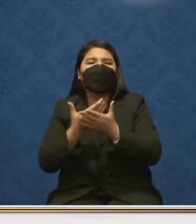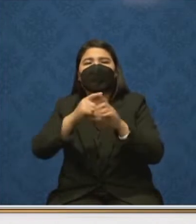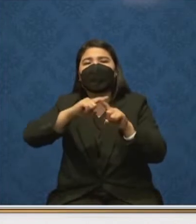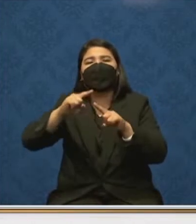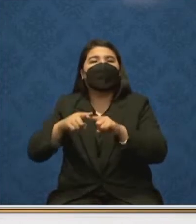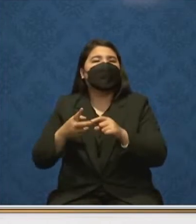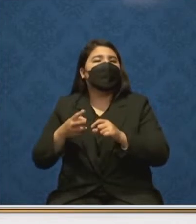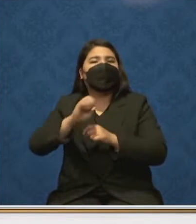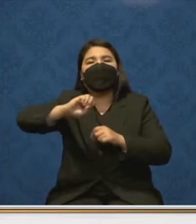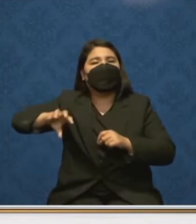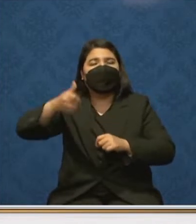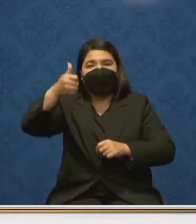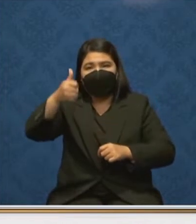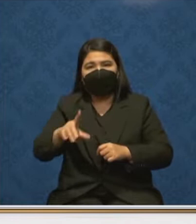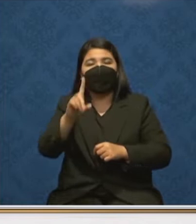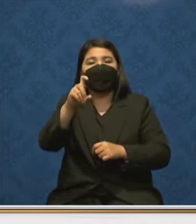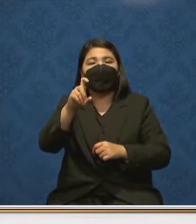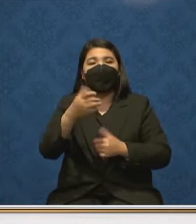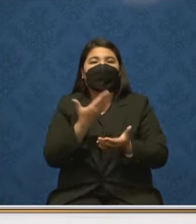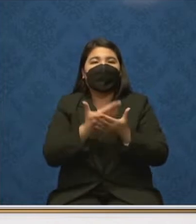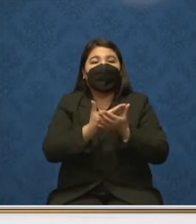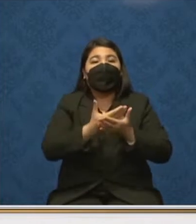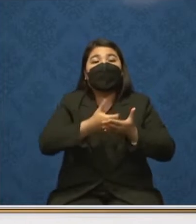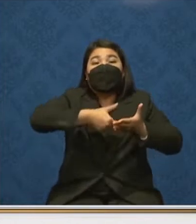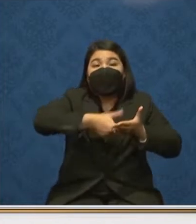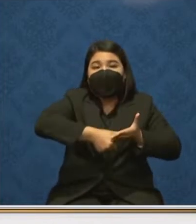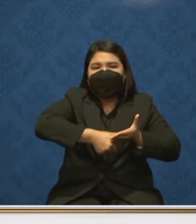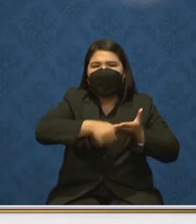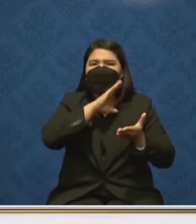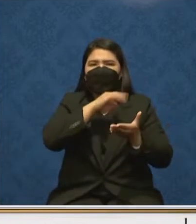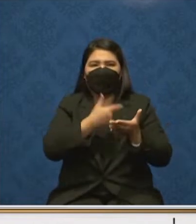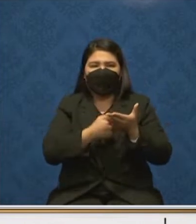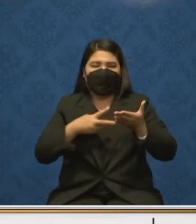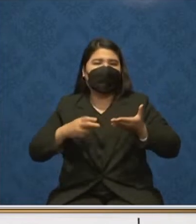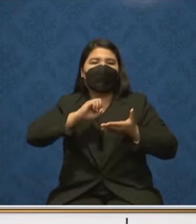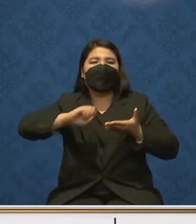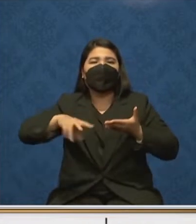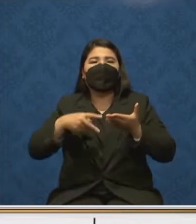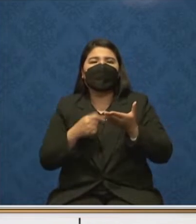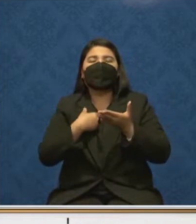ซเงินชำรัทนี้ ถาต Heil masterตลตองฑ์